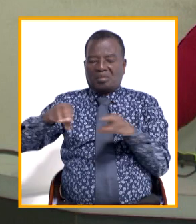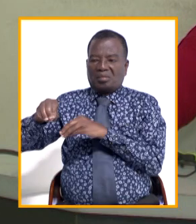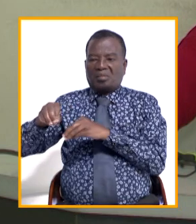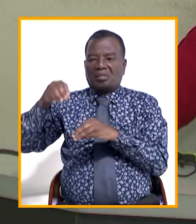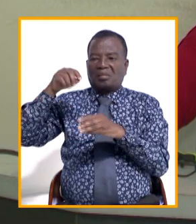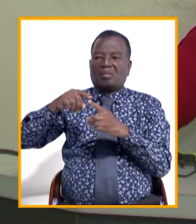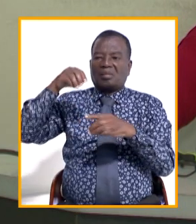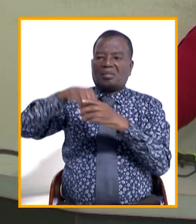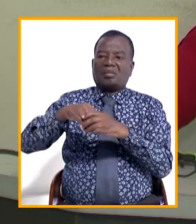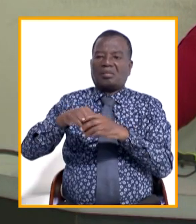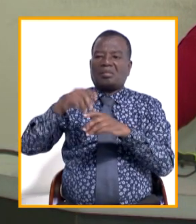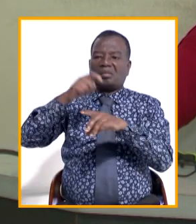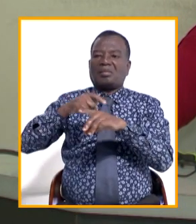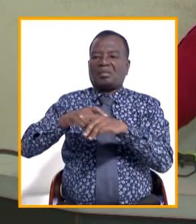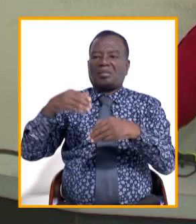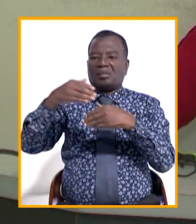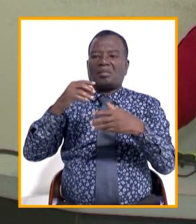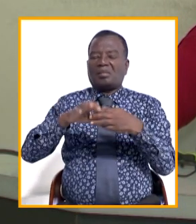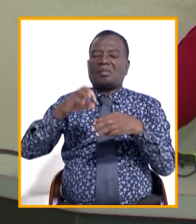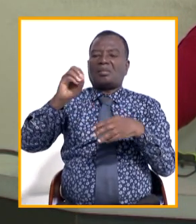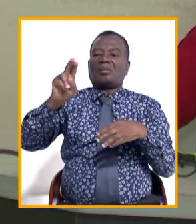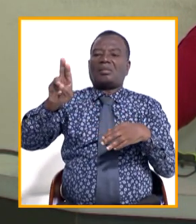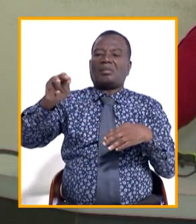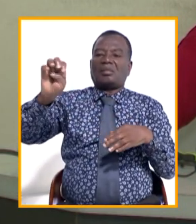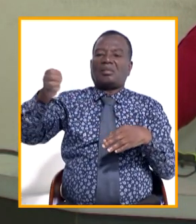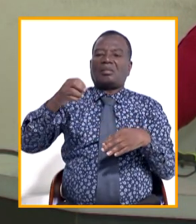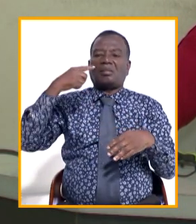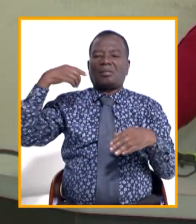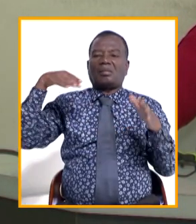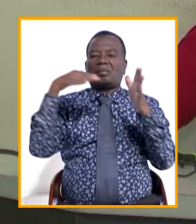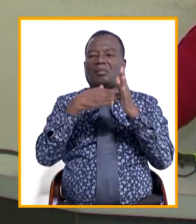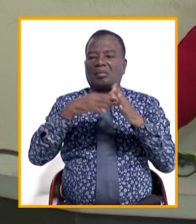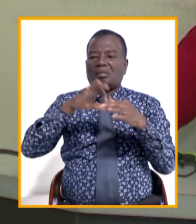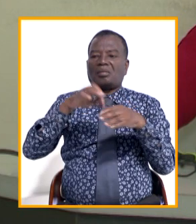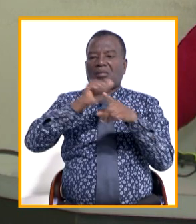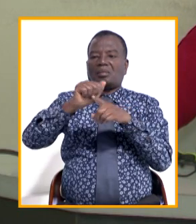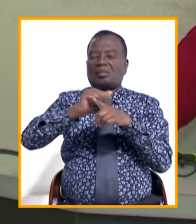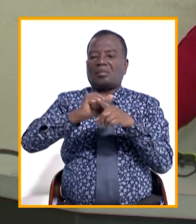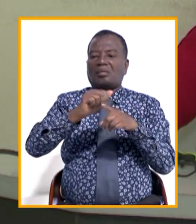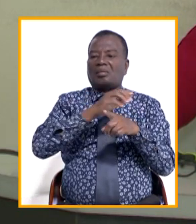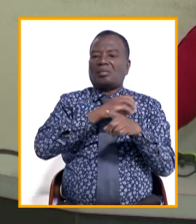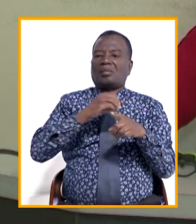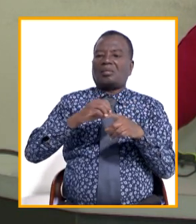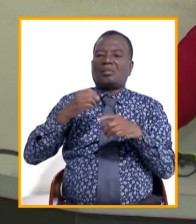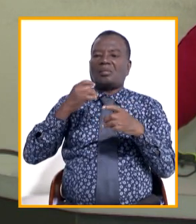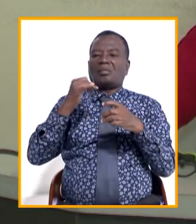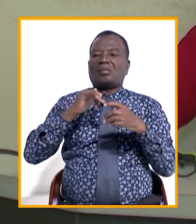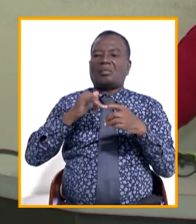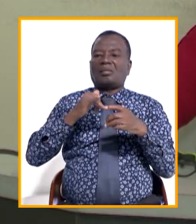dans une période aussi courte à Oumé. Et donc, nous sommes contre cette pratique et nous